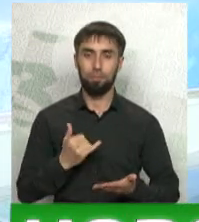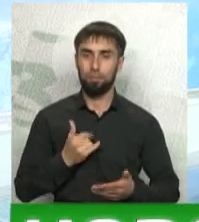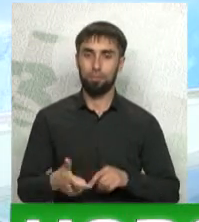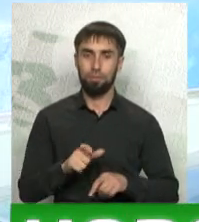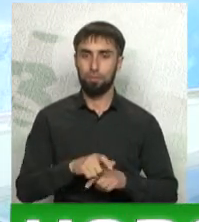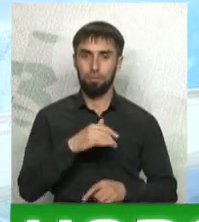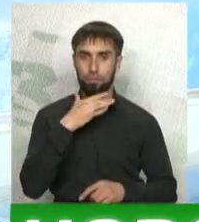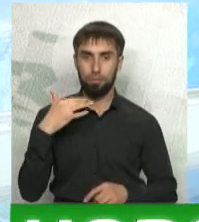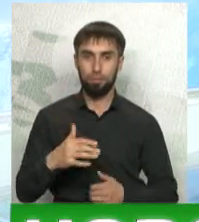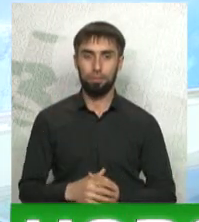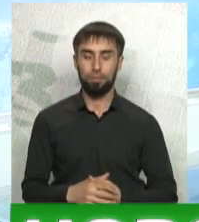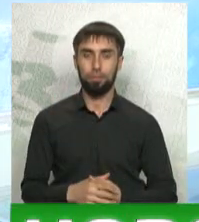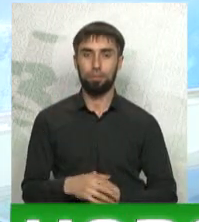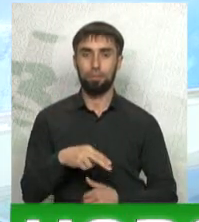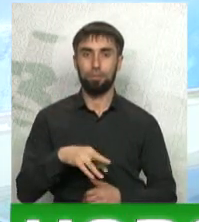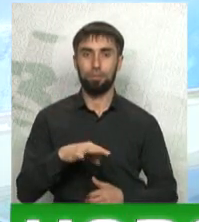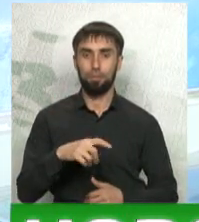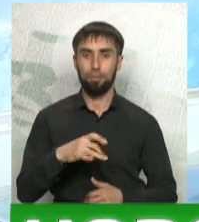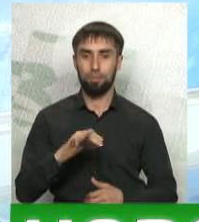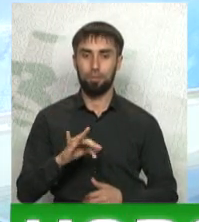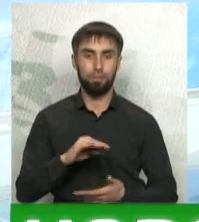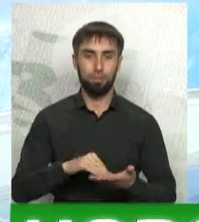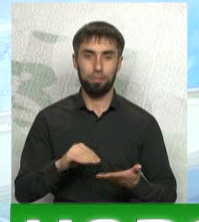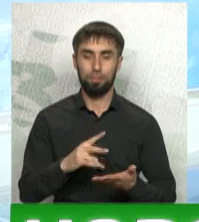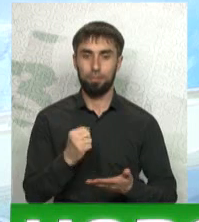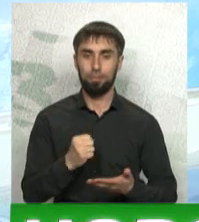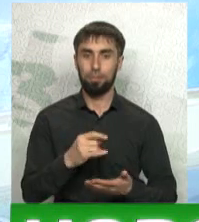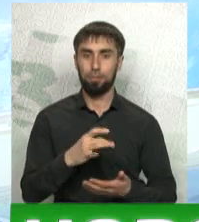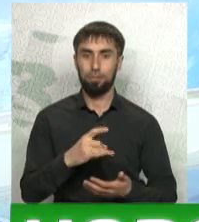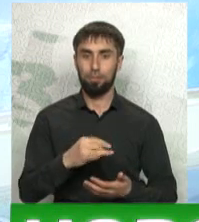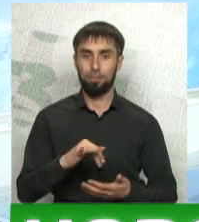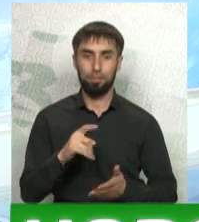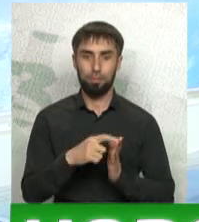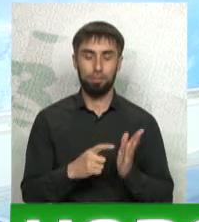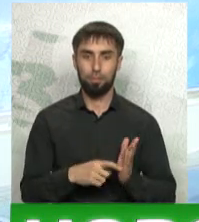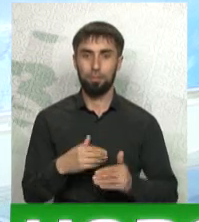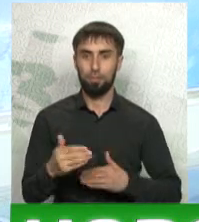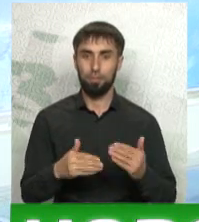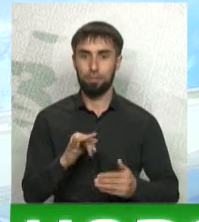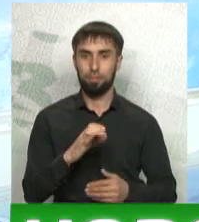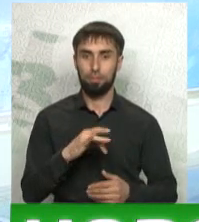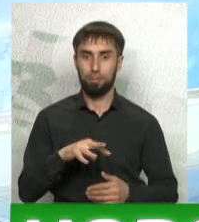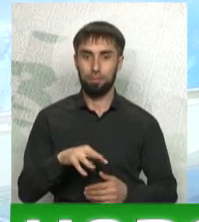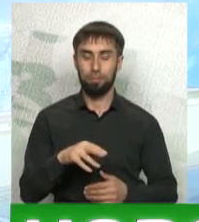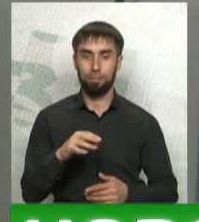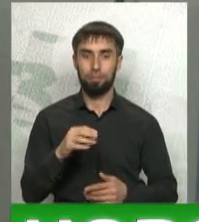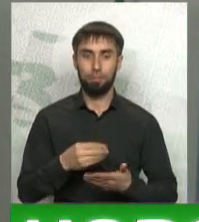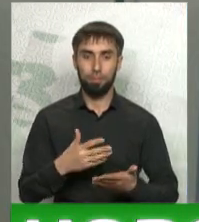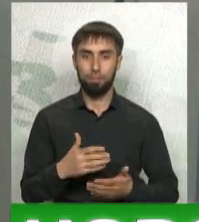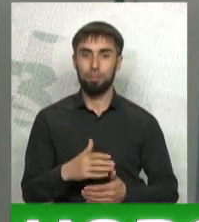много поэтов и писателей пищит на религиозные темы продвигают именно исламские ценности